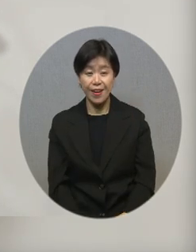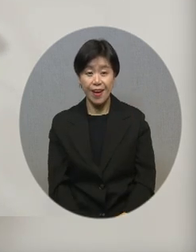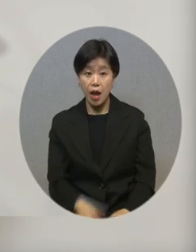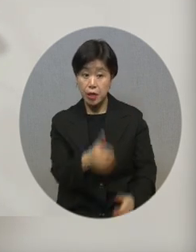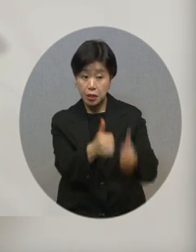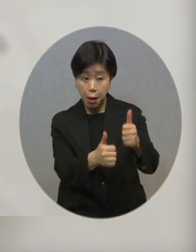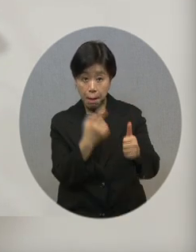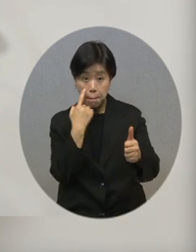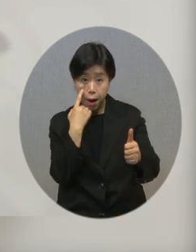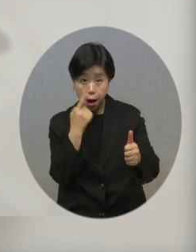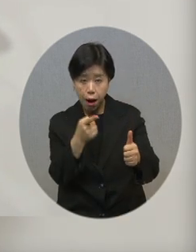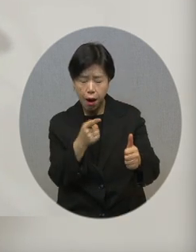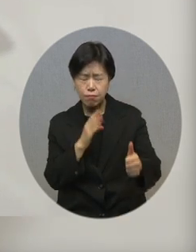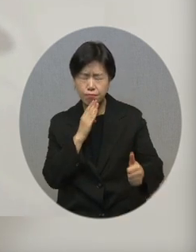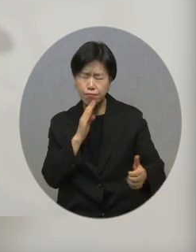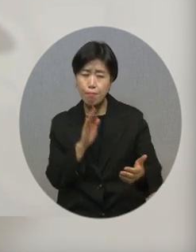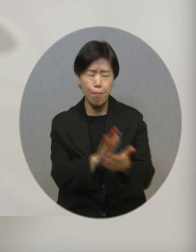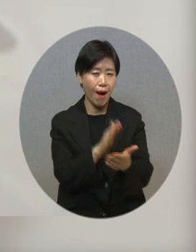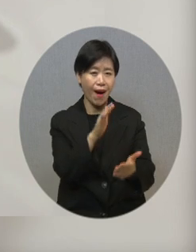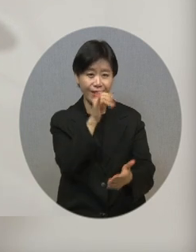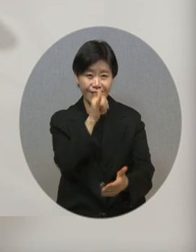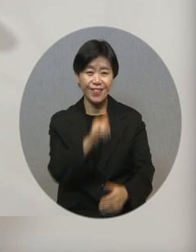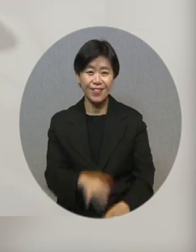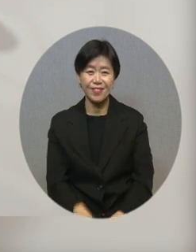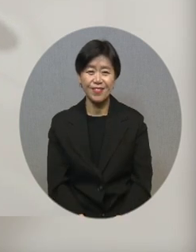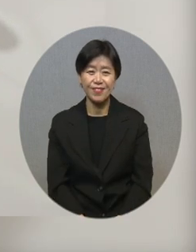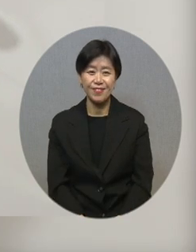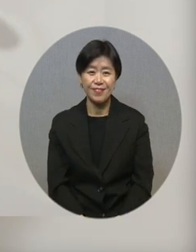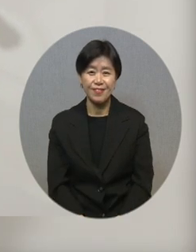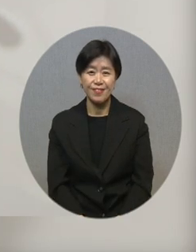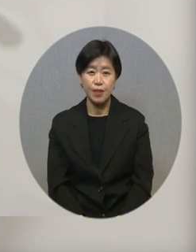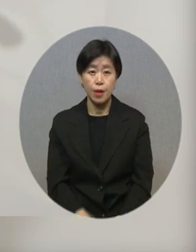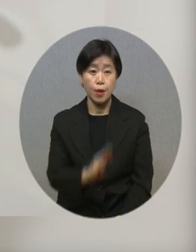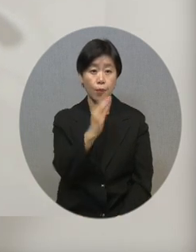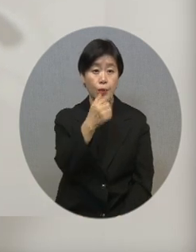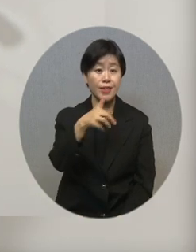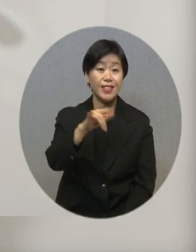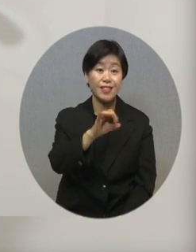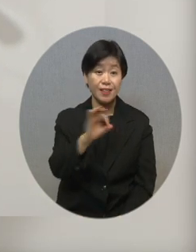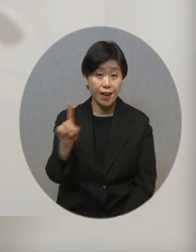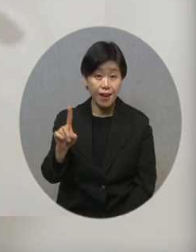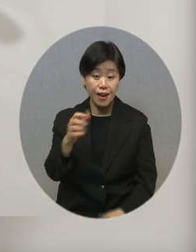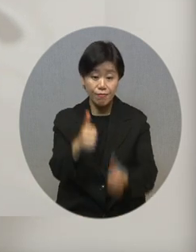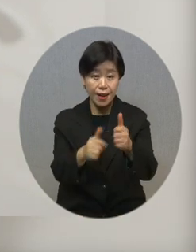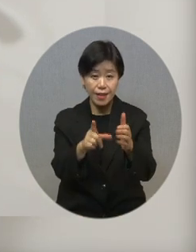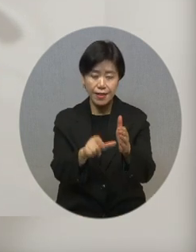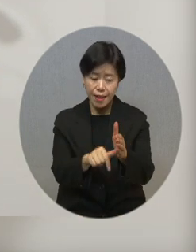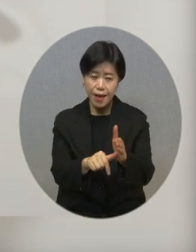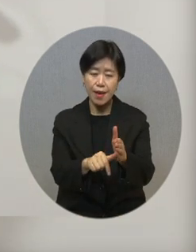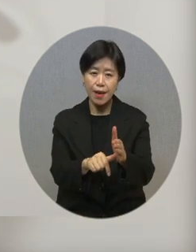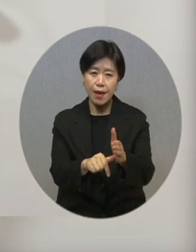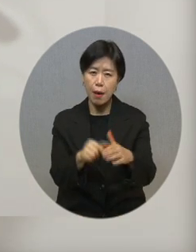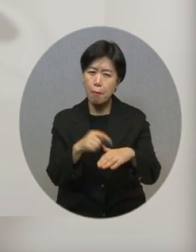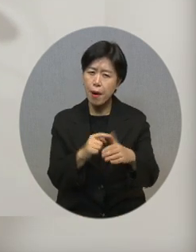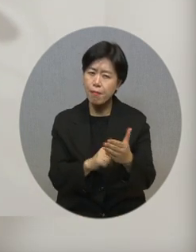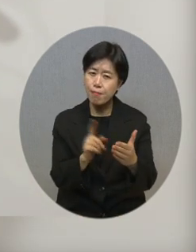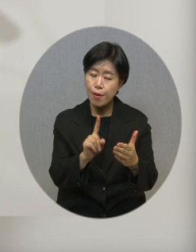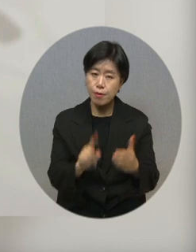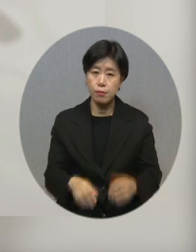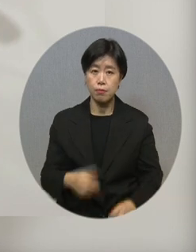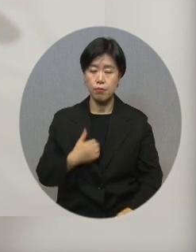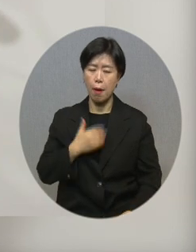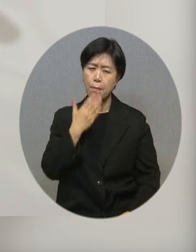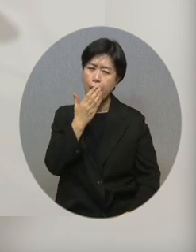굉장히 열정적이고 화끈하게 하시던데 이 보채할 때 어떤 마인드를 가지고 하시나요? 자신감인데 할 수